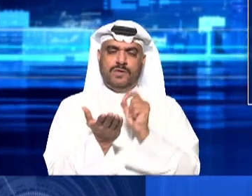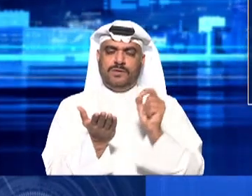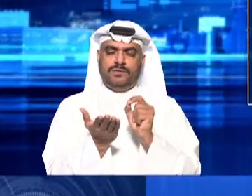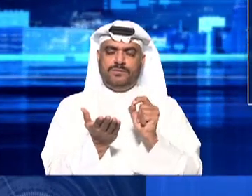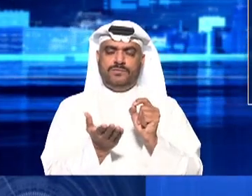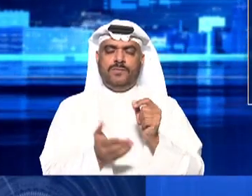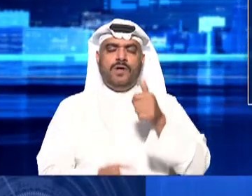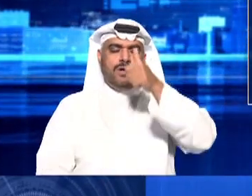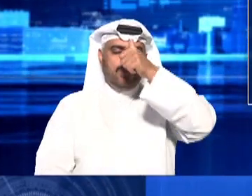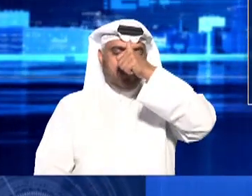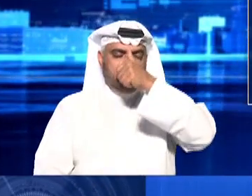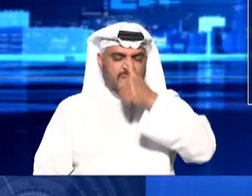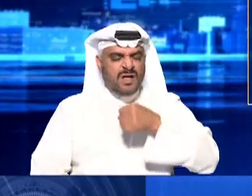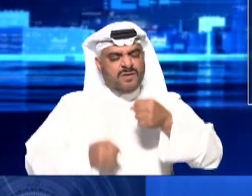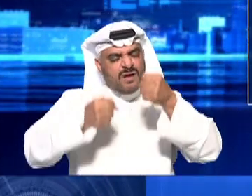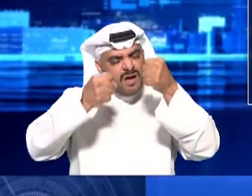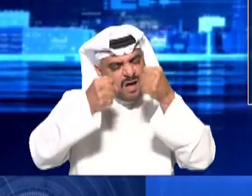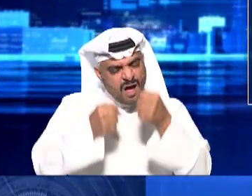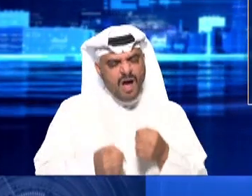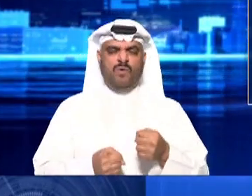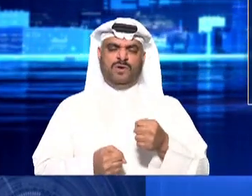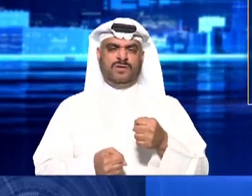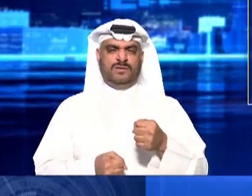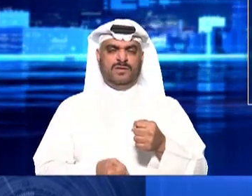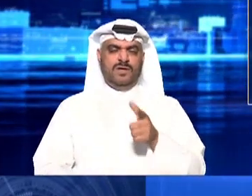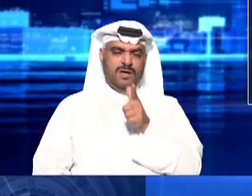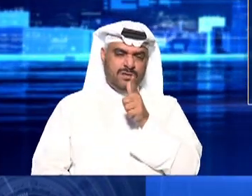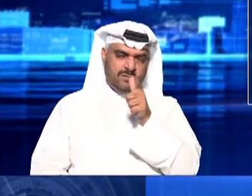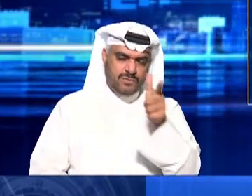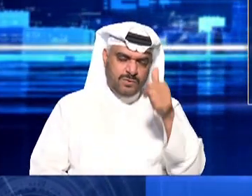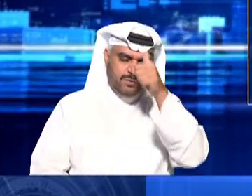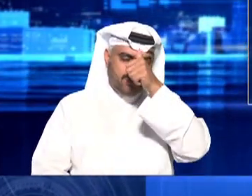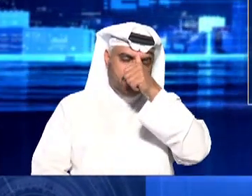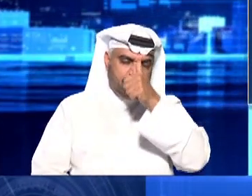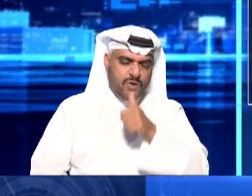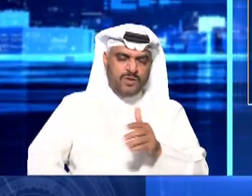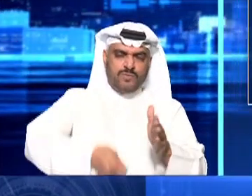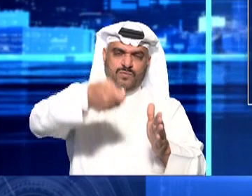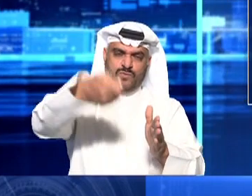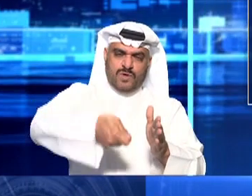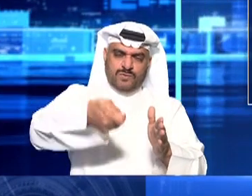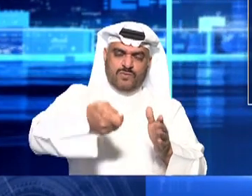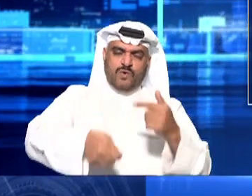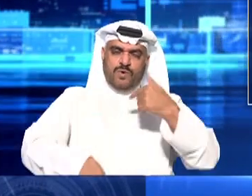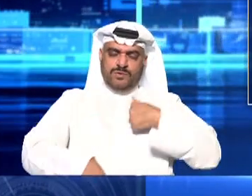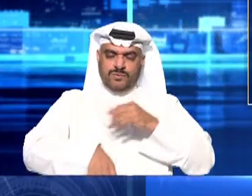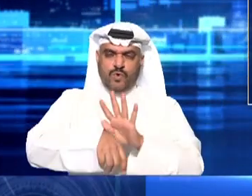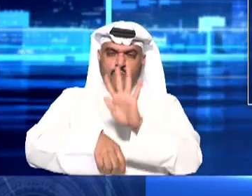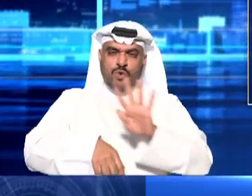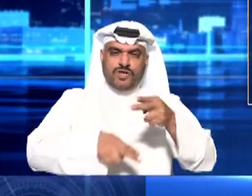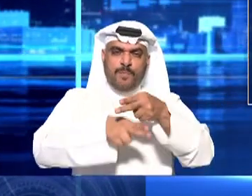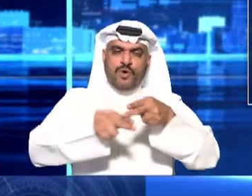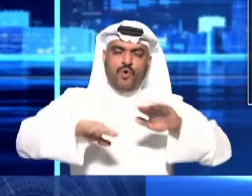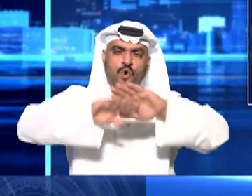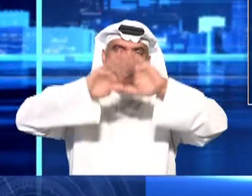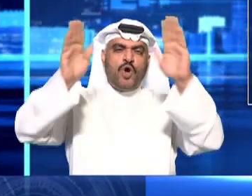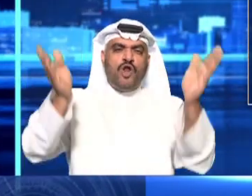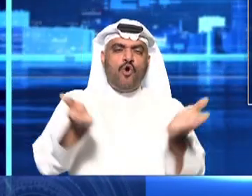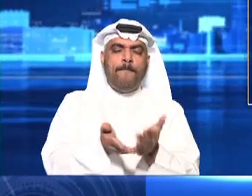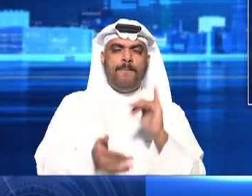وعظيم الأسى، نعزي مقام سموكم وأنفسنا والشعب الكويتي كافة والأمة العربية